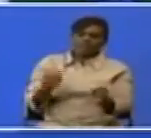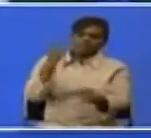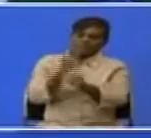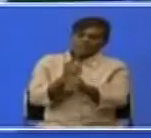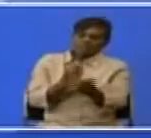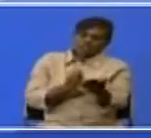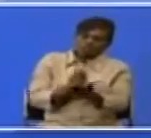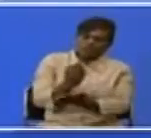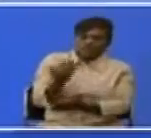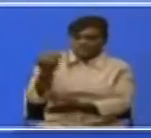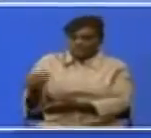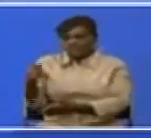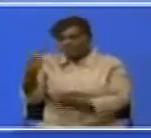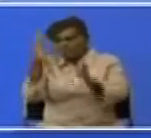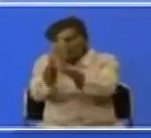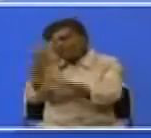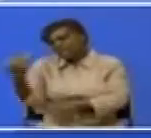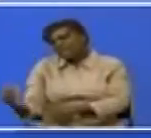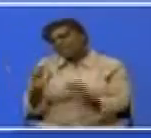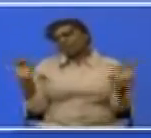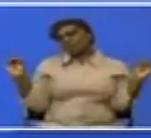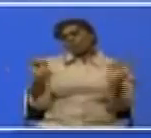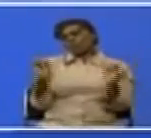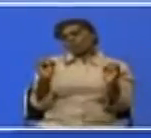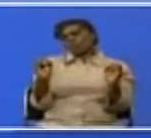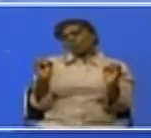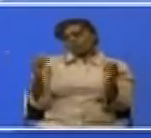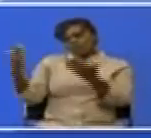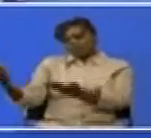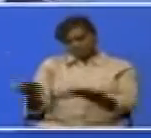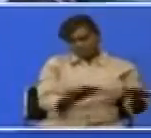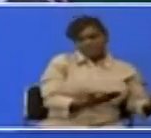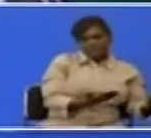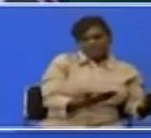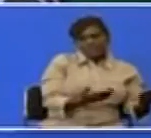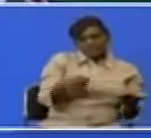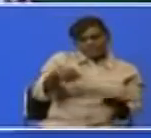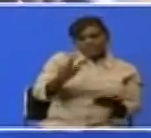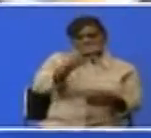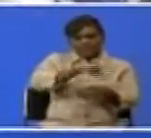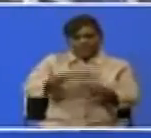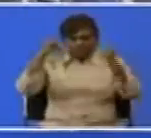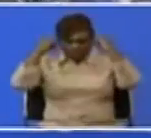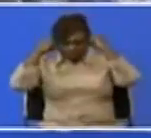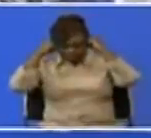sure ya kwamba hamufichi watoto nyumbani bali mnawaleta mbele ili wakuje wapate elimu.